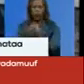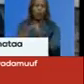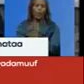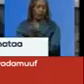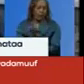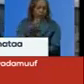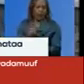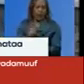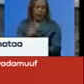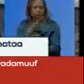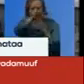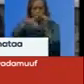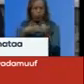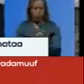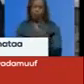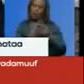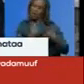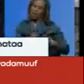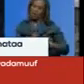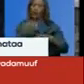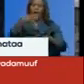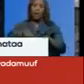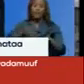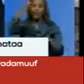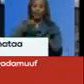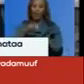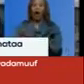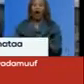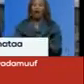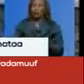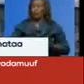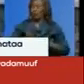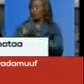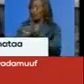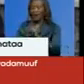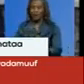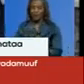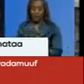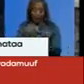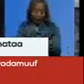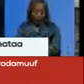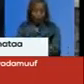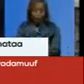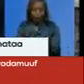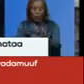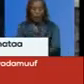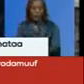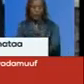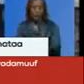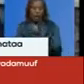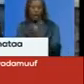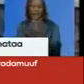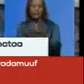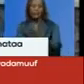አላት፣ ሁሉም እንደልቡ የሚዘርፈው ሀብት ግን ሊኖራት አይችልም። አሁን በጀመርነው አዲስ